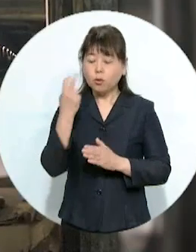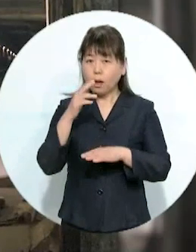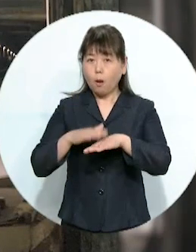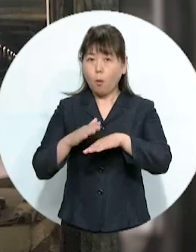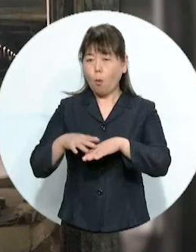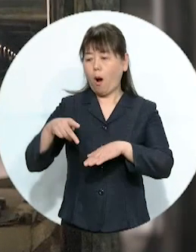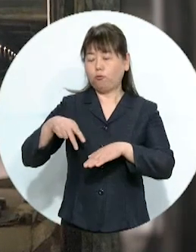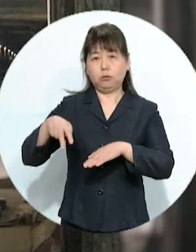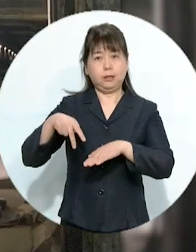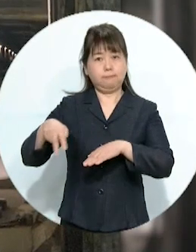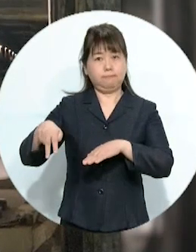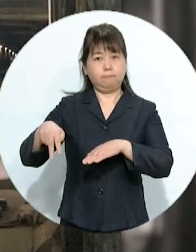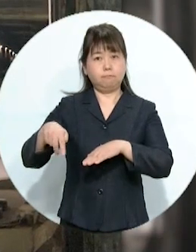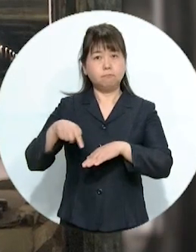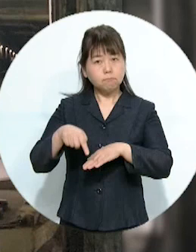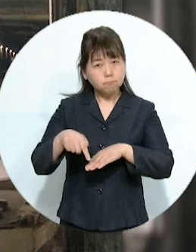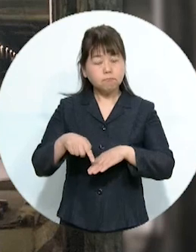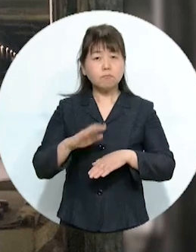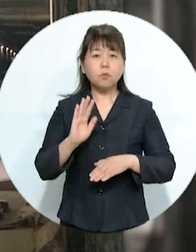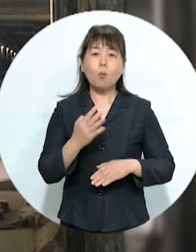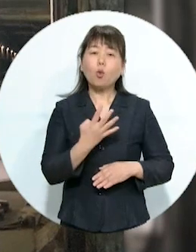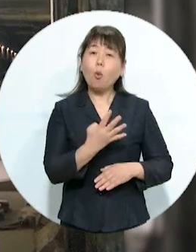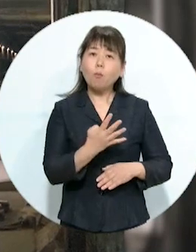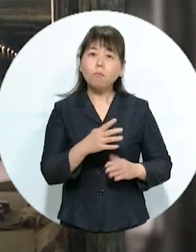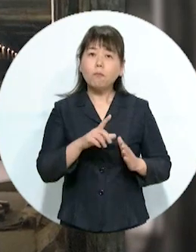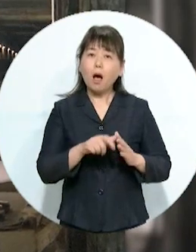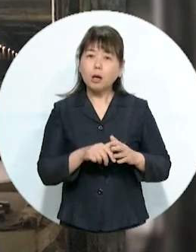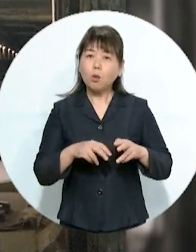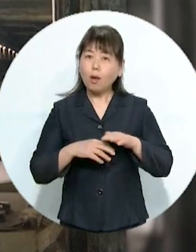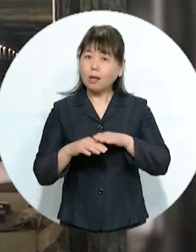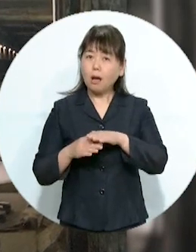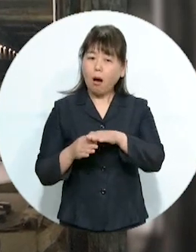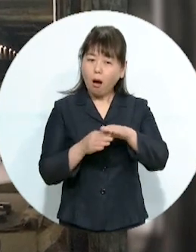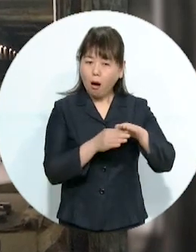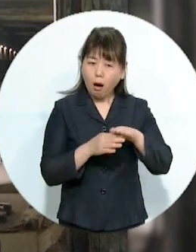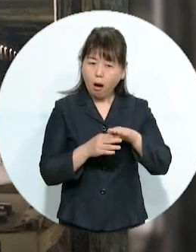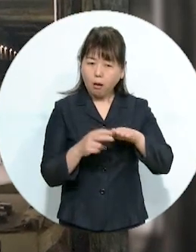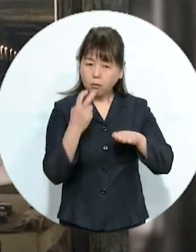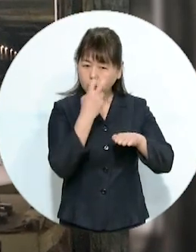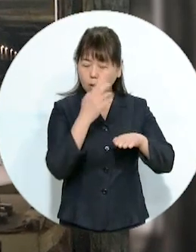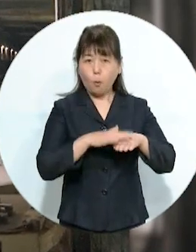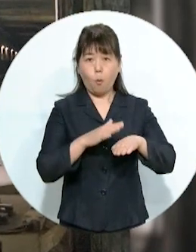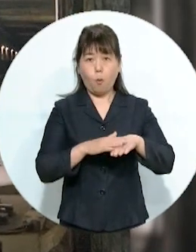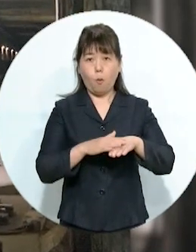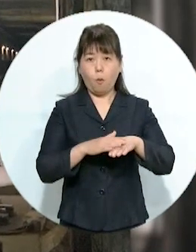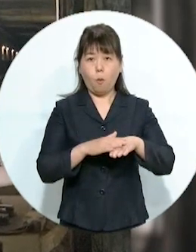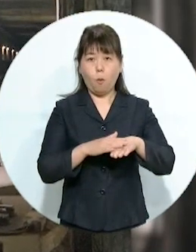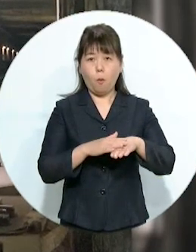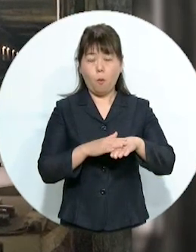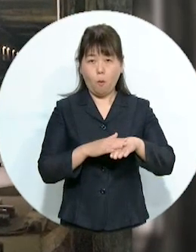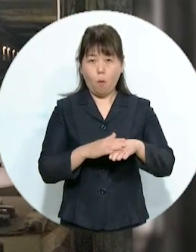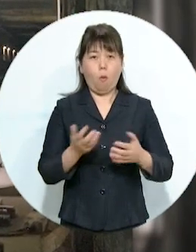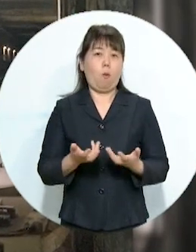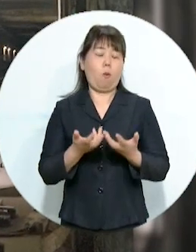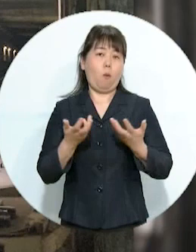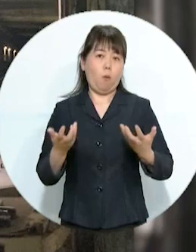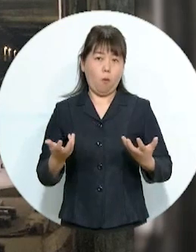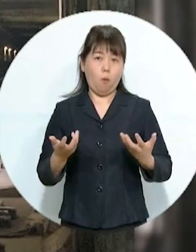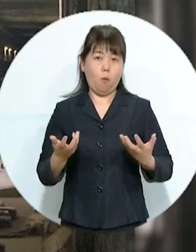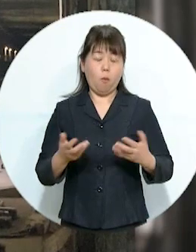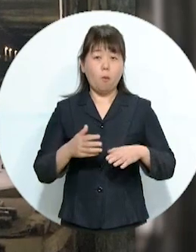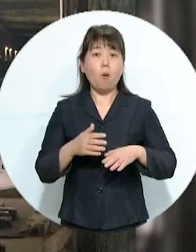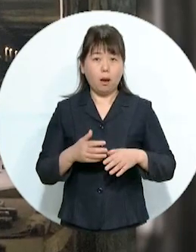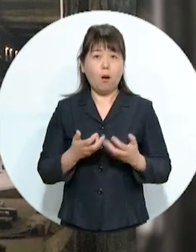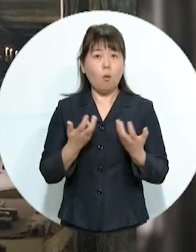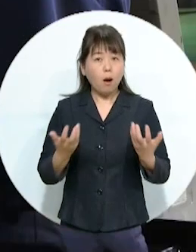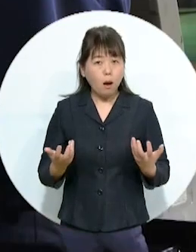する、震度4の区間は回送電車で点検をする、そのようなやり方を分けることによって点検時間の短縮を図っ